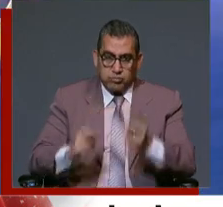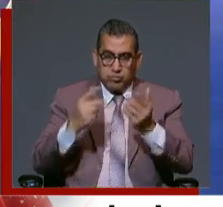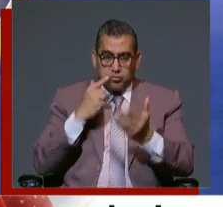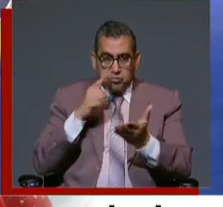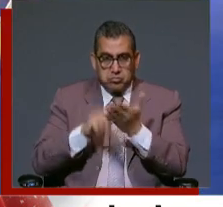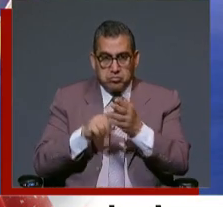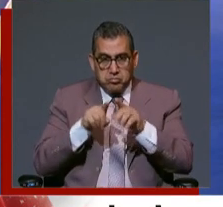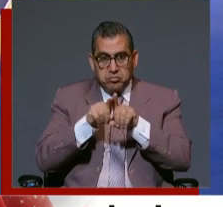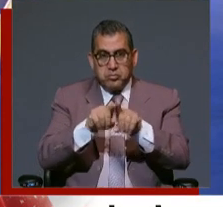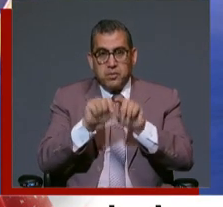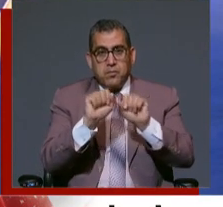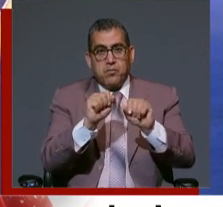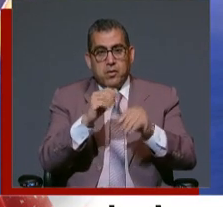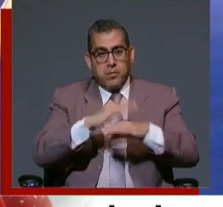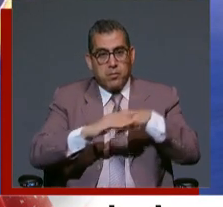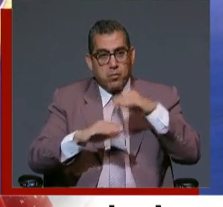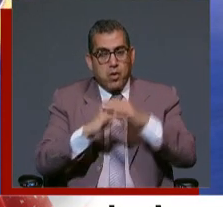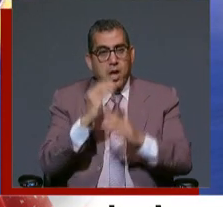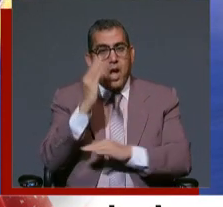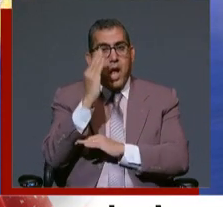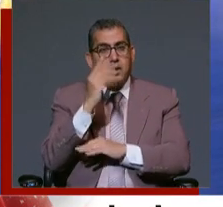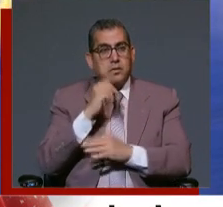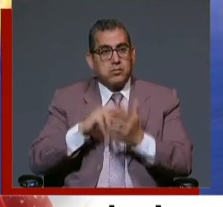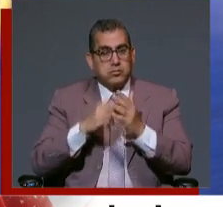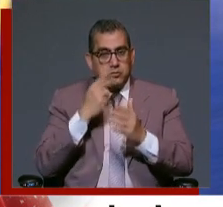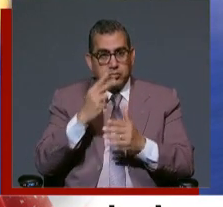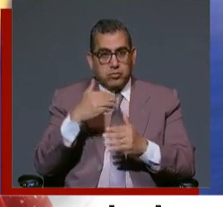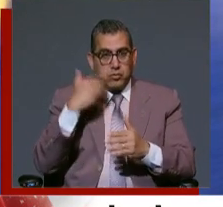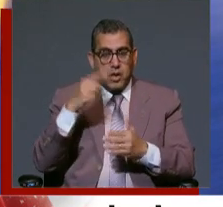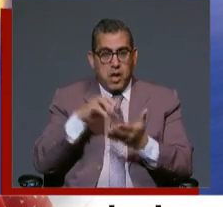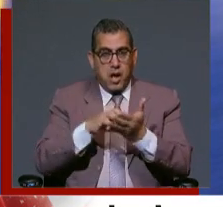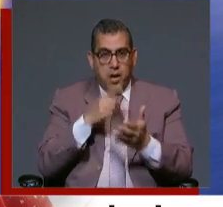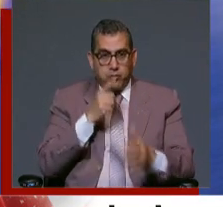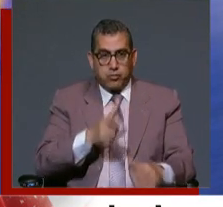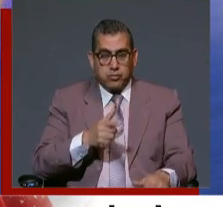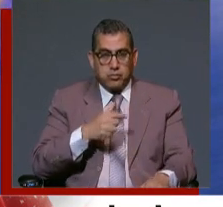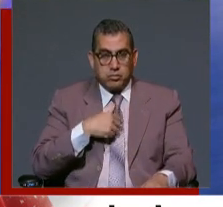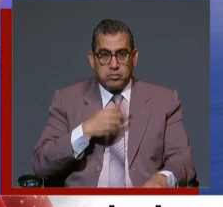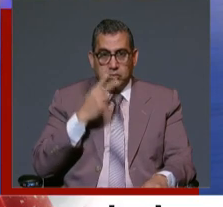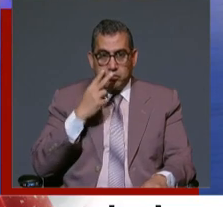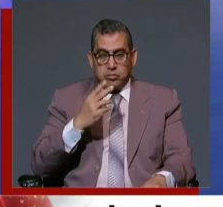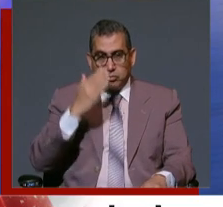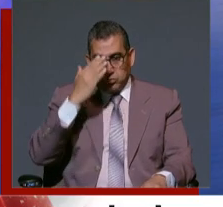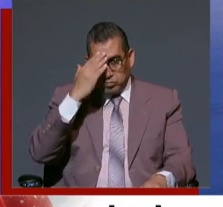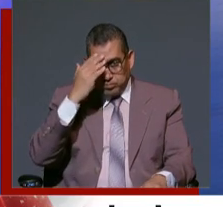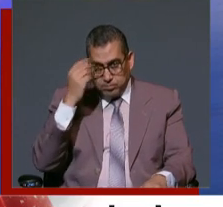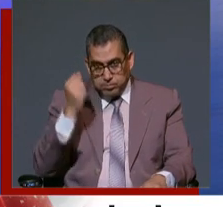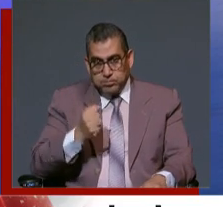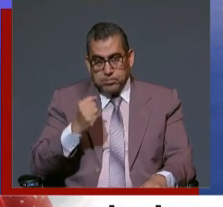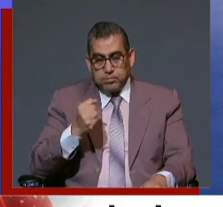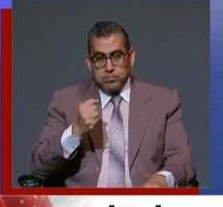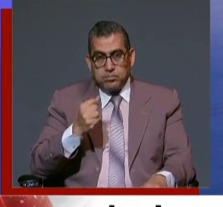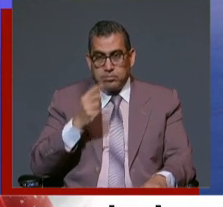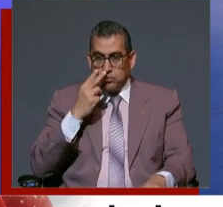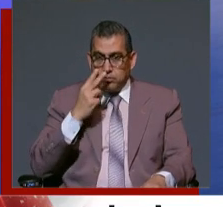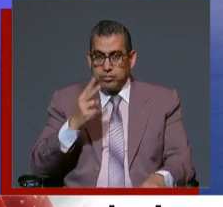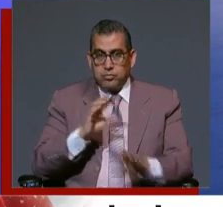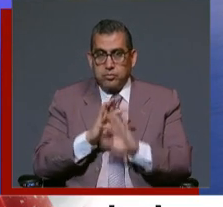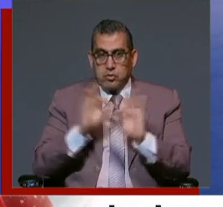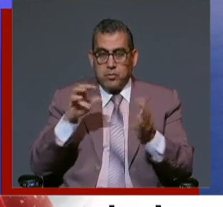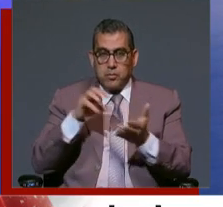المناسب لبنى أساسية مؤاتية. وألخص أنا أحيي التزام جلي